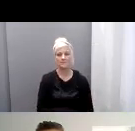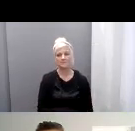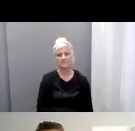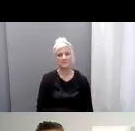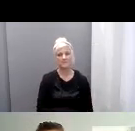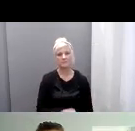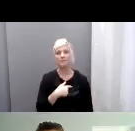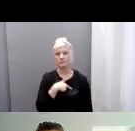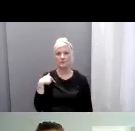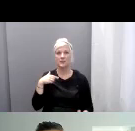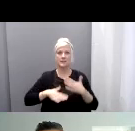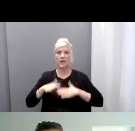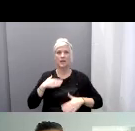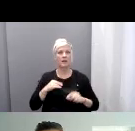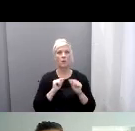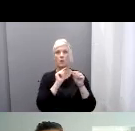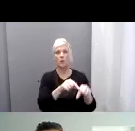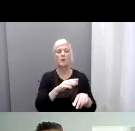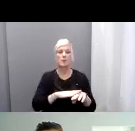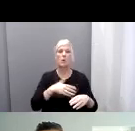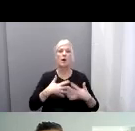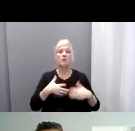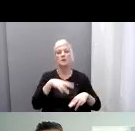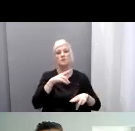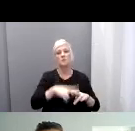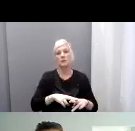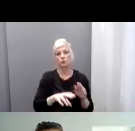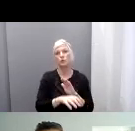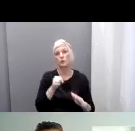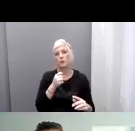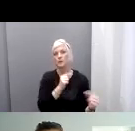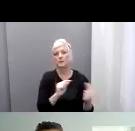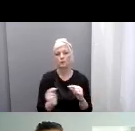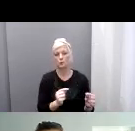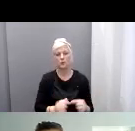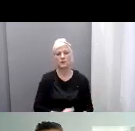Utan att vi kommer gärna och har diskussioner.